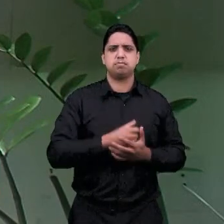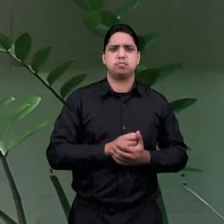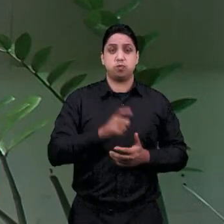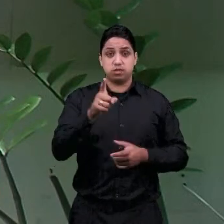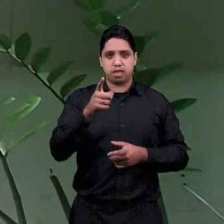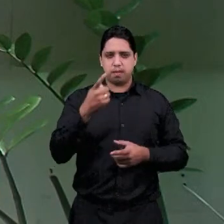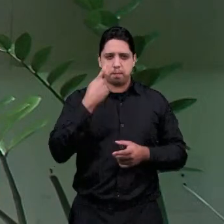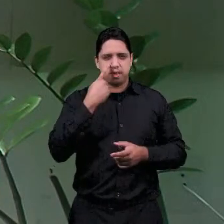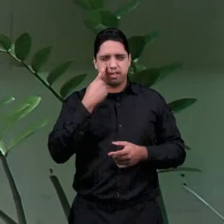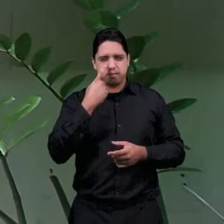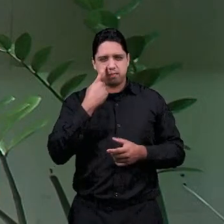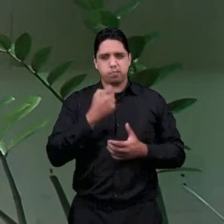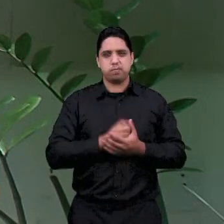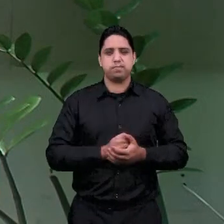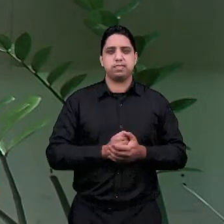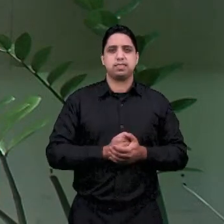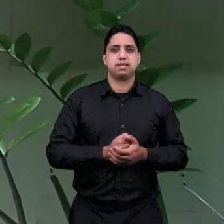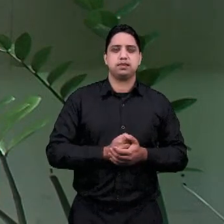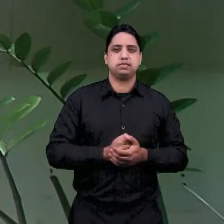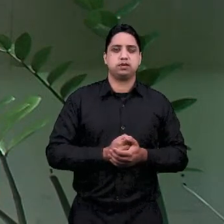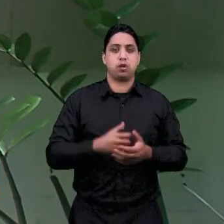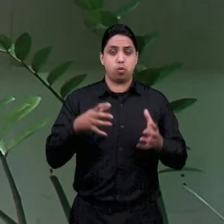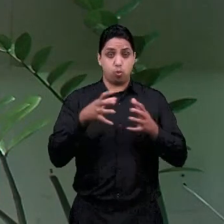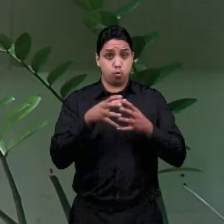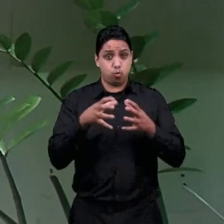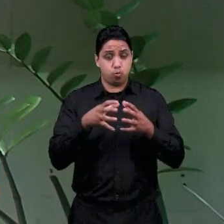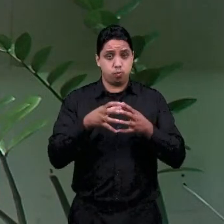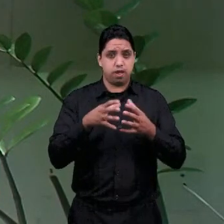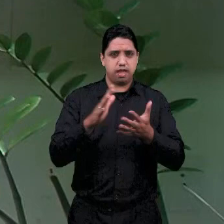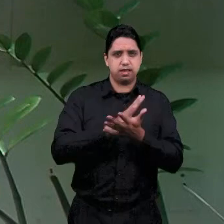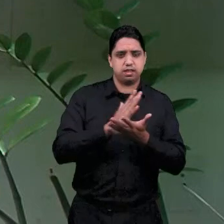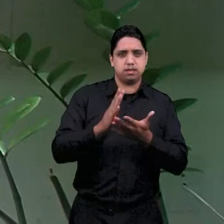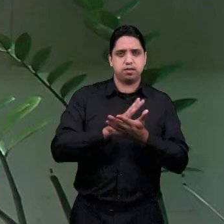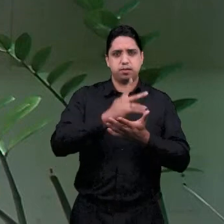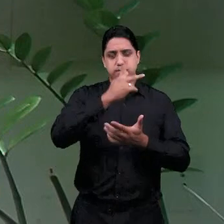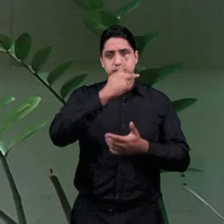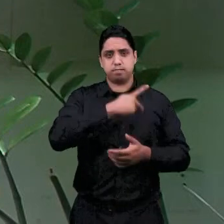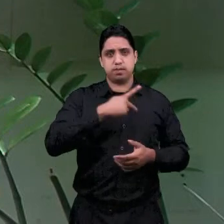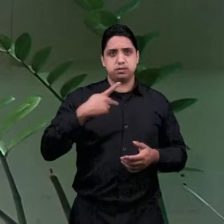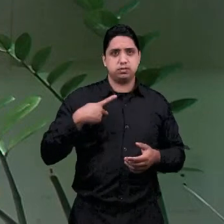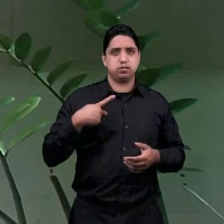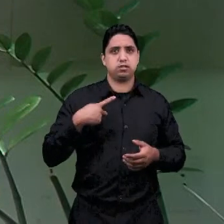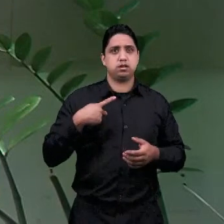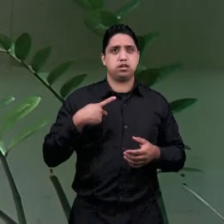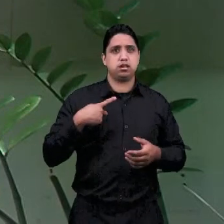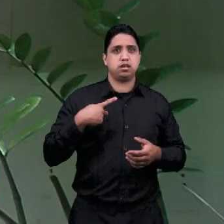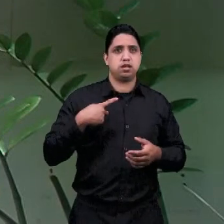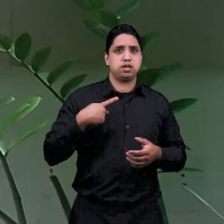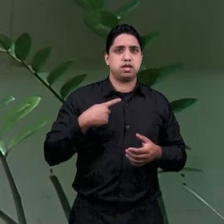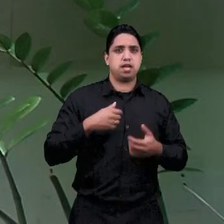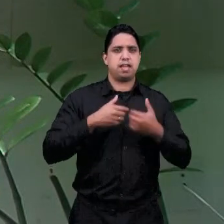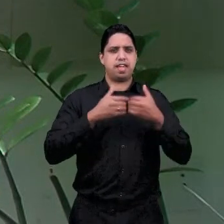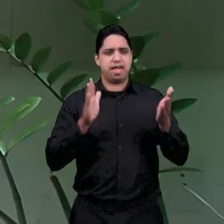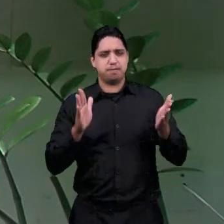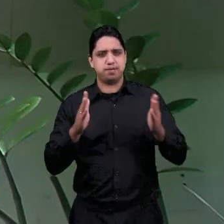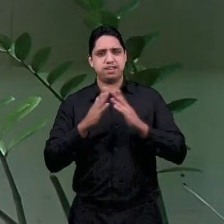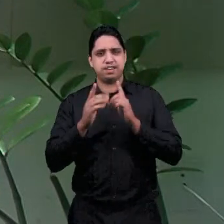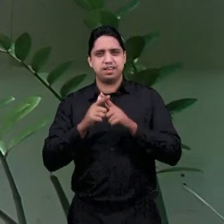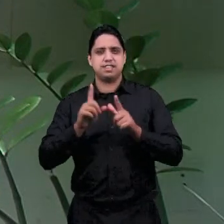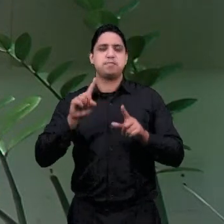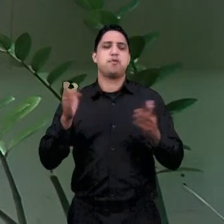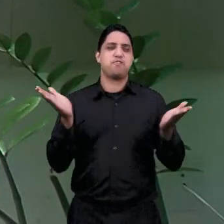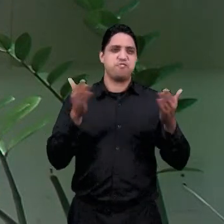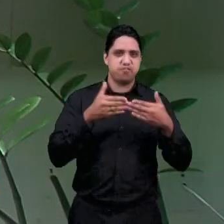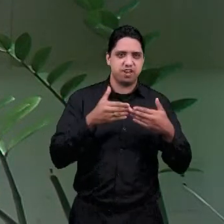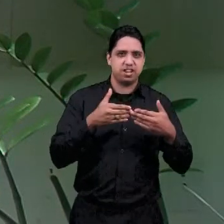Vous êtes déjà aperçu des groupes, le pasteur envoie, et il demande